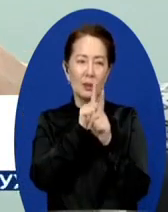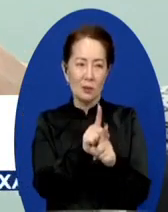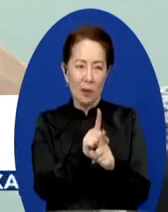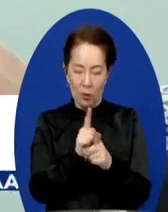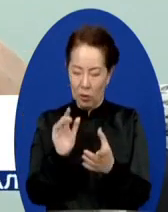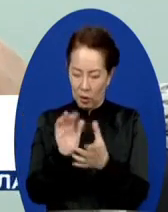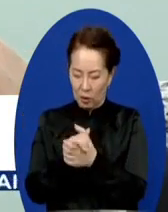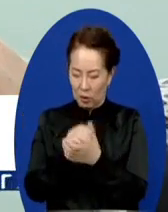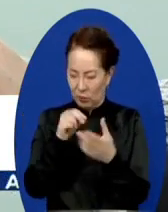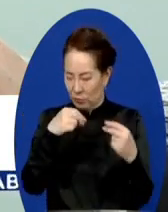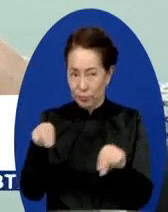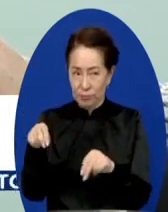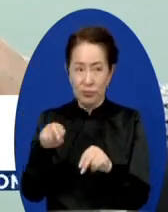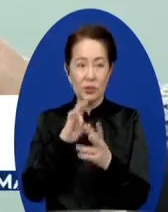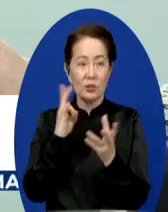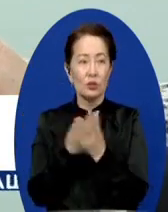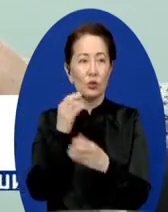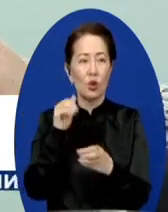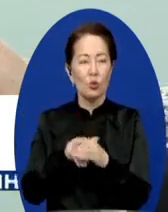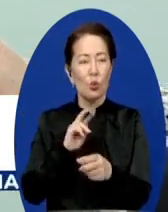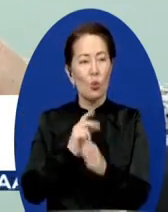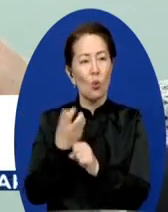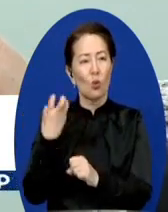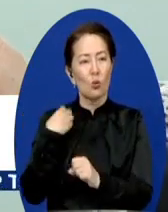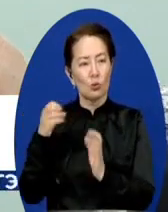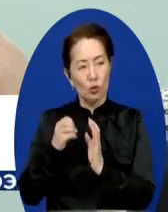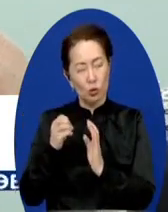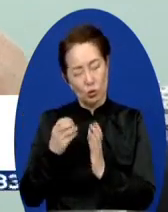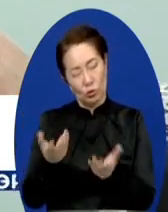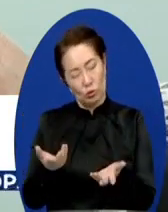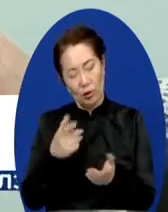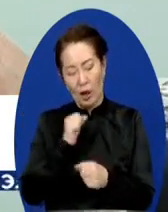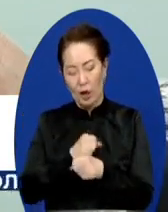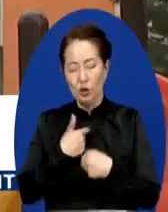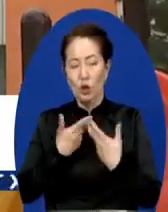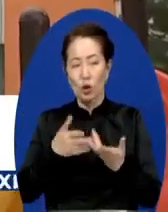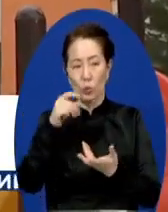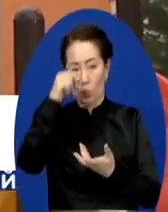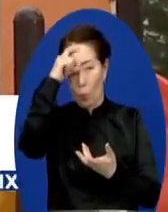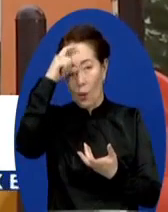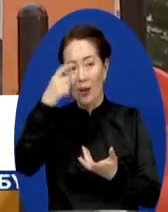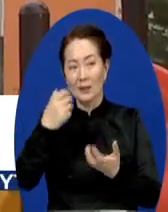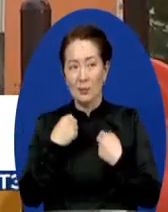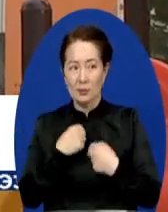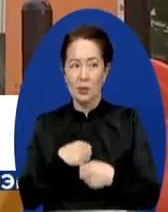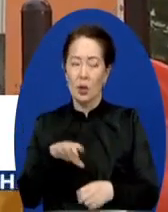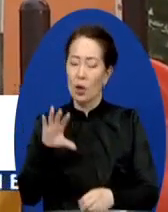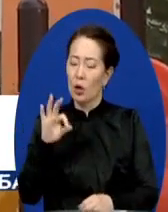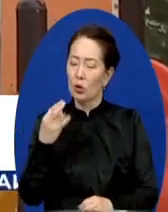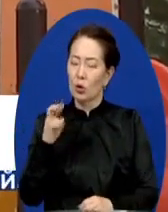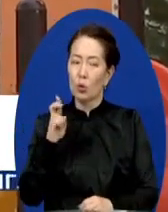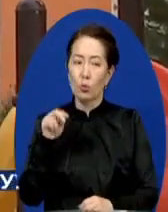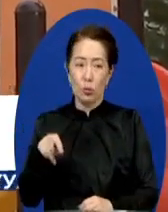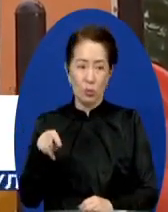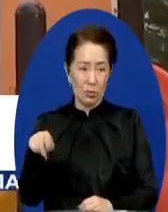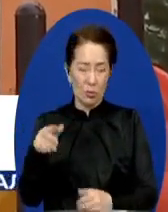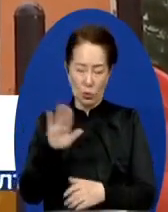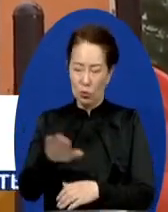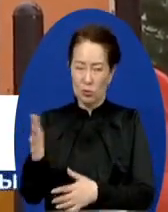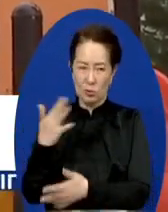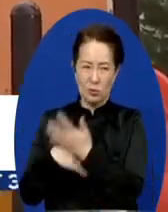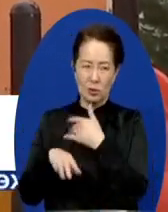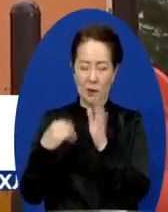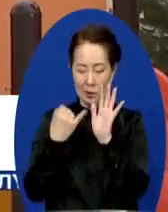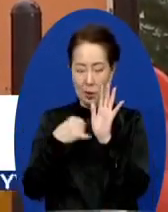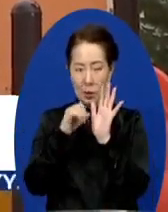энэ гэрээ конвенцэд нэгдснийхаа дагуу энэ үүргээ биелүүлэх ёстой гэдгийг л ажил олгогч илүү ухамсарлалчаад байгаа. Өнөр бүл төвд ирж байгаа хүүхдийн 60%